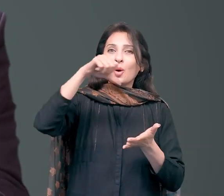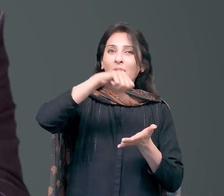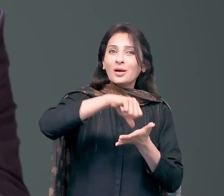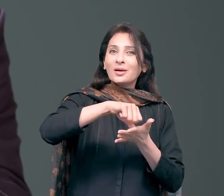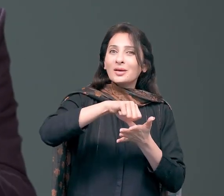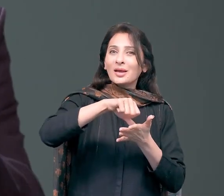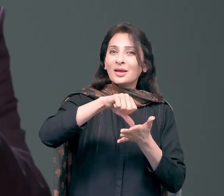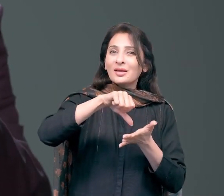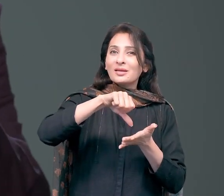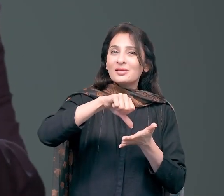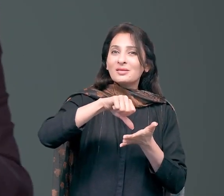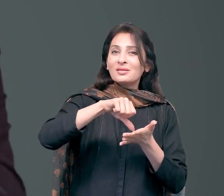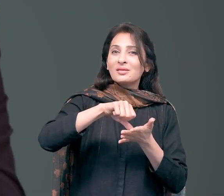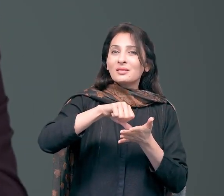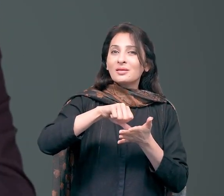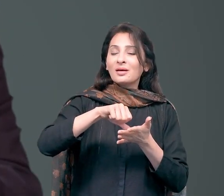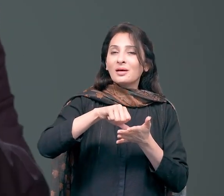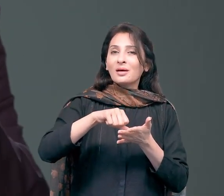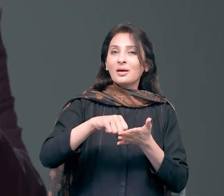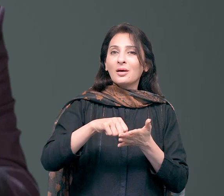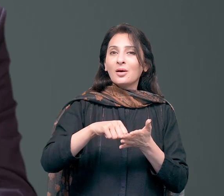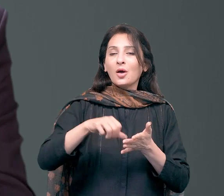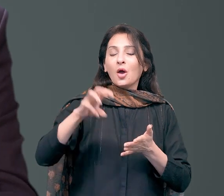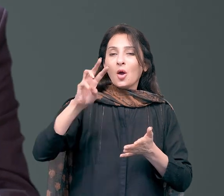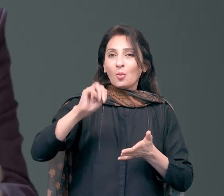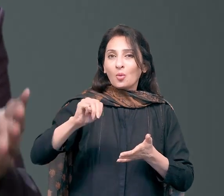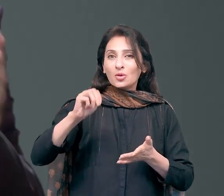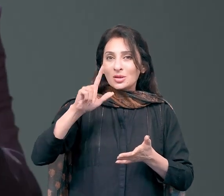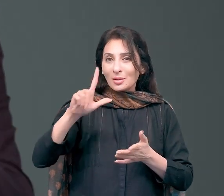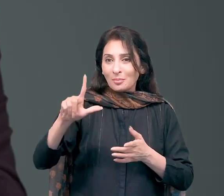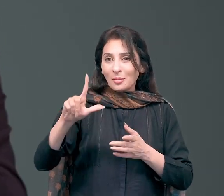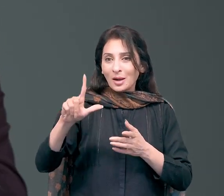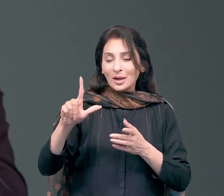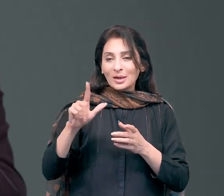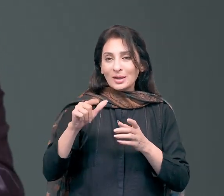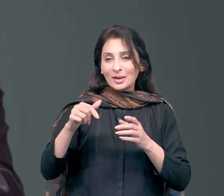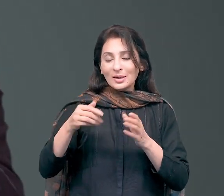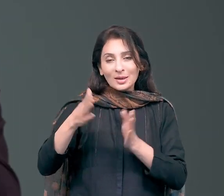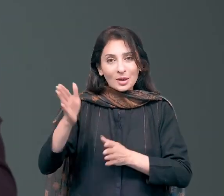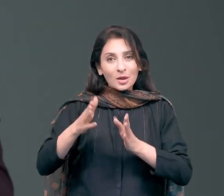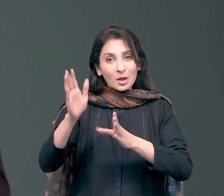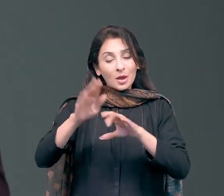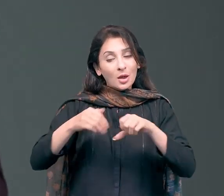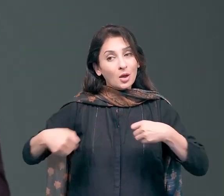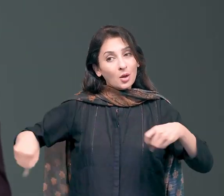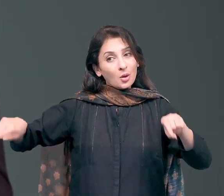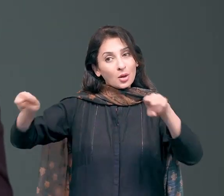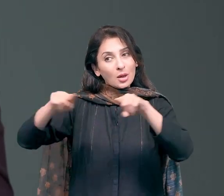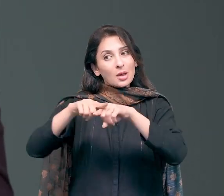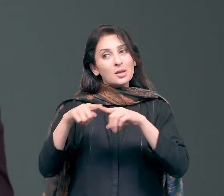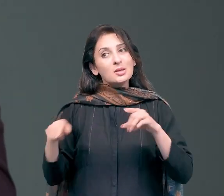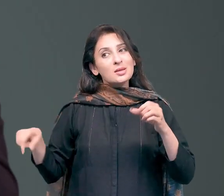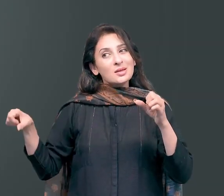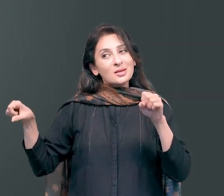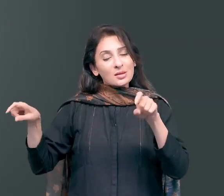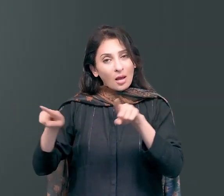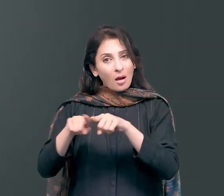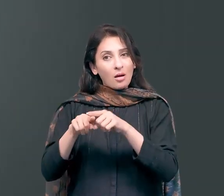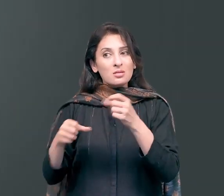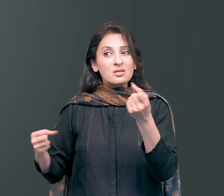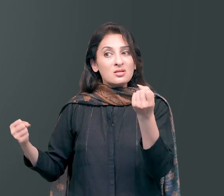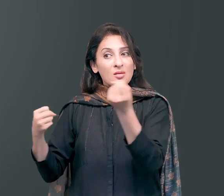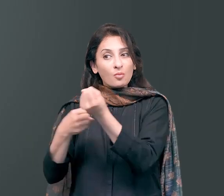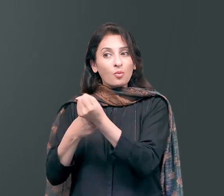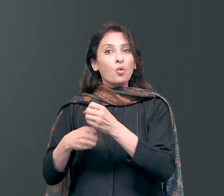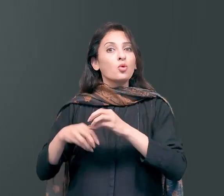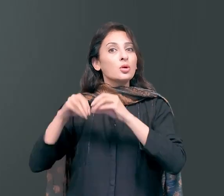بھی مسلم لیگ کو، قائد اعظم کو اور مسلمانوں کو نظر انداز نہیں کر سکتا تھا۔ لہٰذا جب انہوں